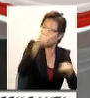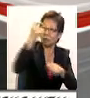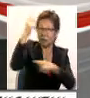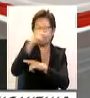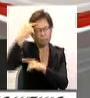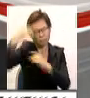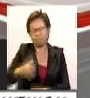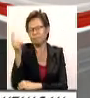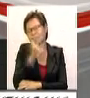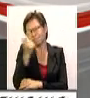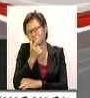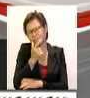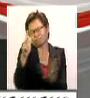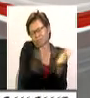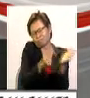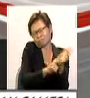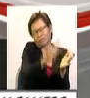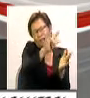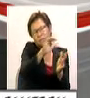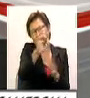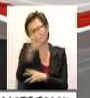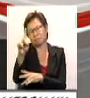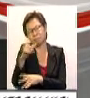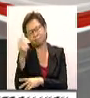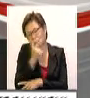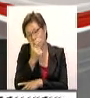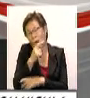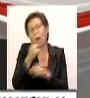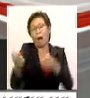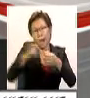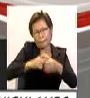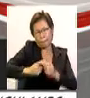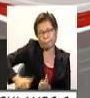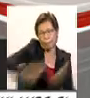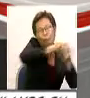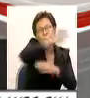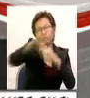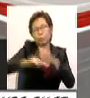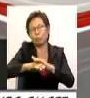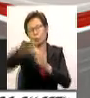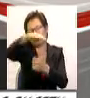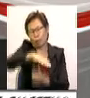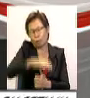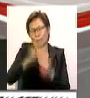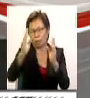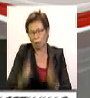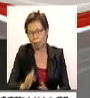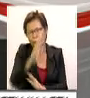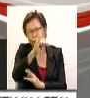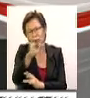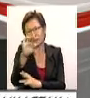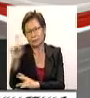memutuskan tidak akan meratifikasi Konvensyen Antarabangsa mengenai penghapusan segala bentuk diskriminasi kaum,